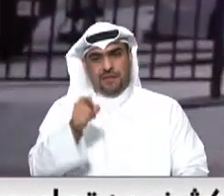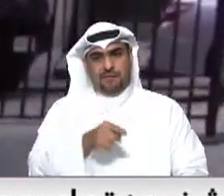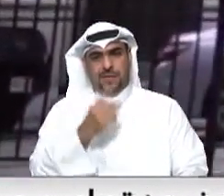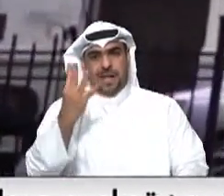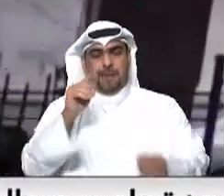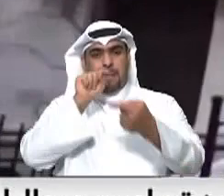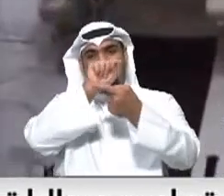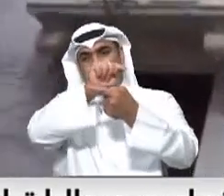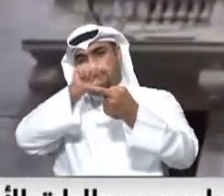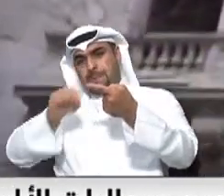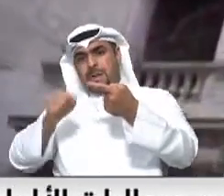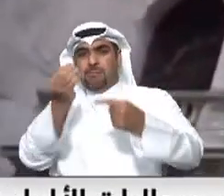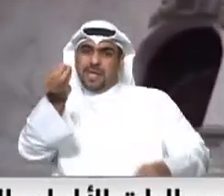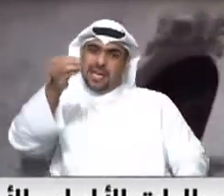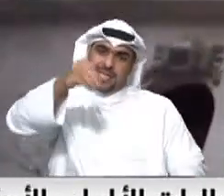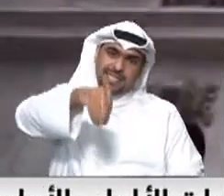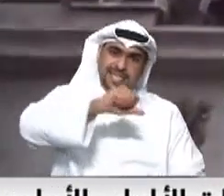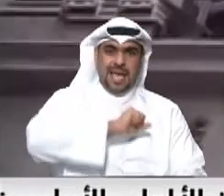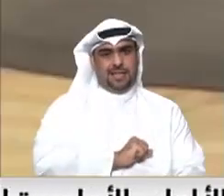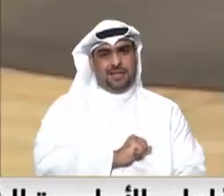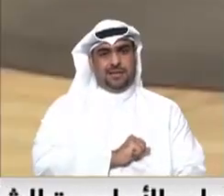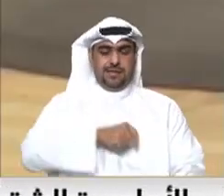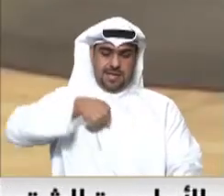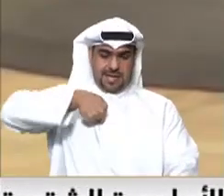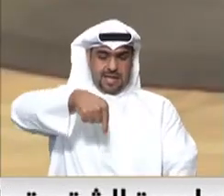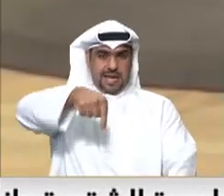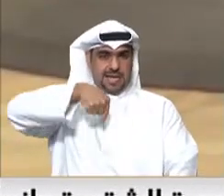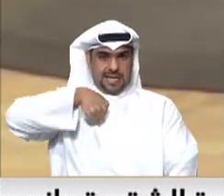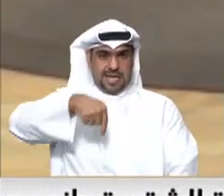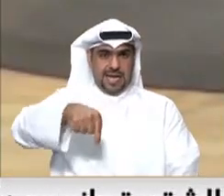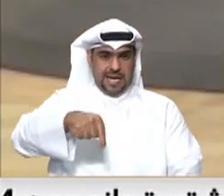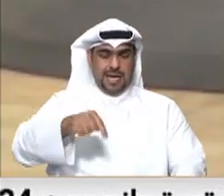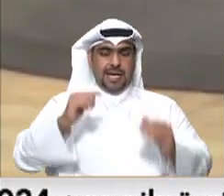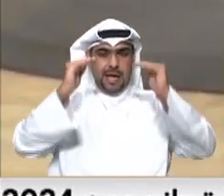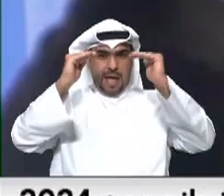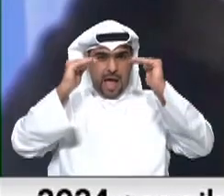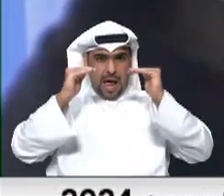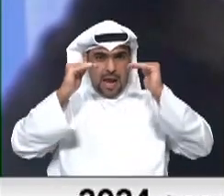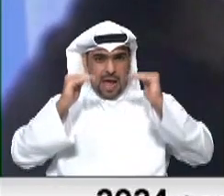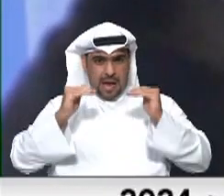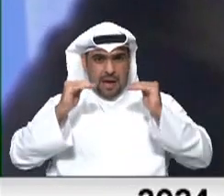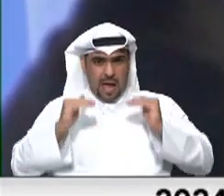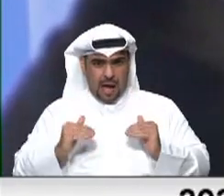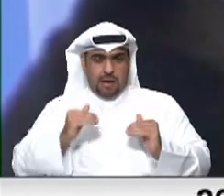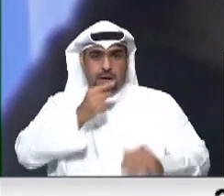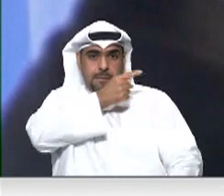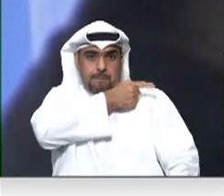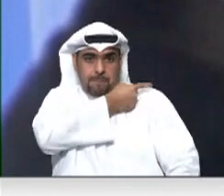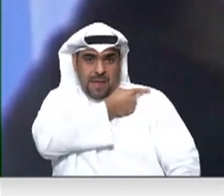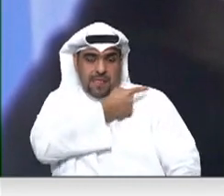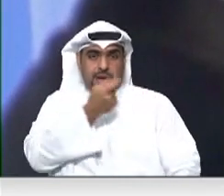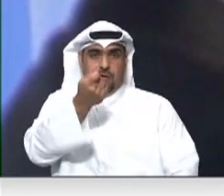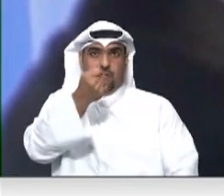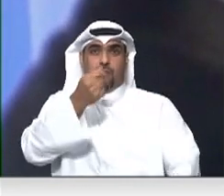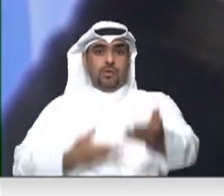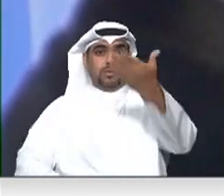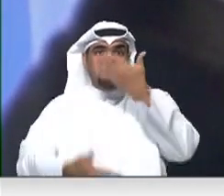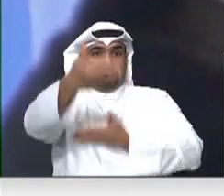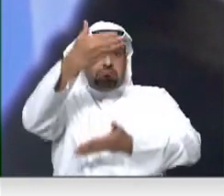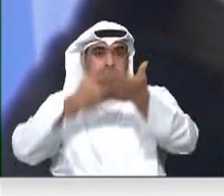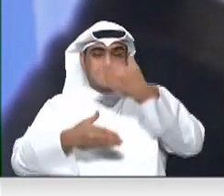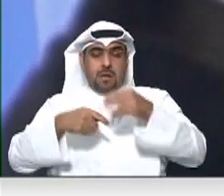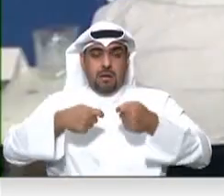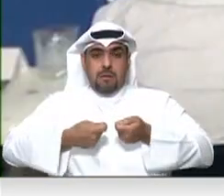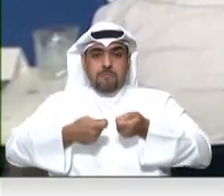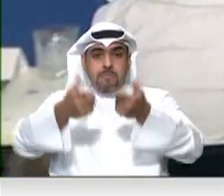ثم بداوا يتجهون تدريجيا نحو تعديلات اصغر واكثر تقطعا هذا يتوقع محافظ البنوك المركزيه رفع